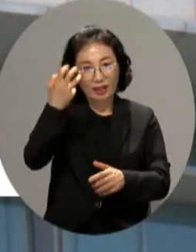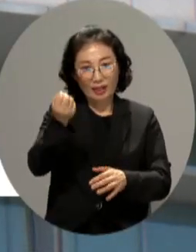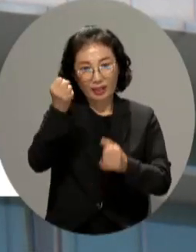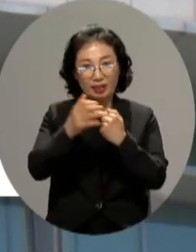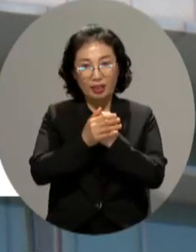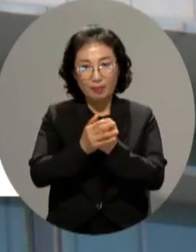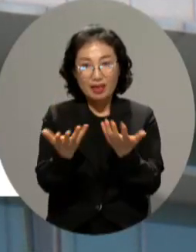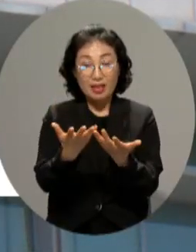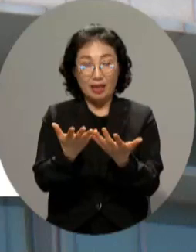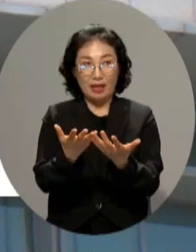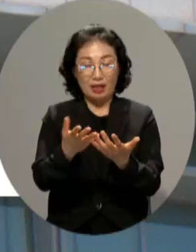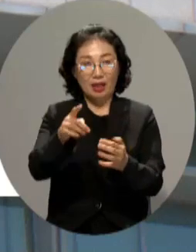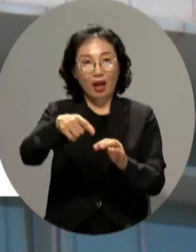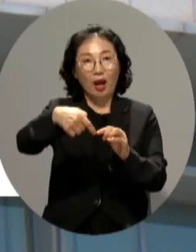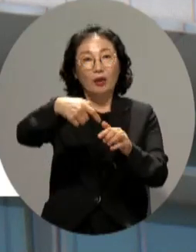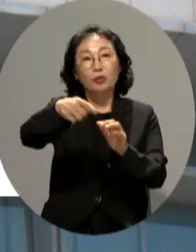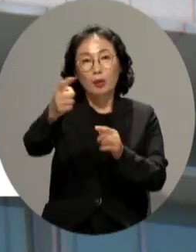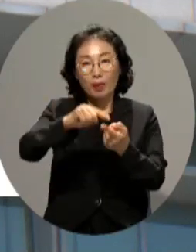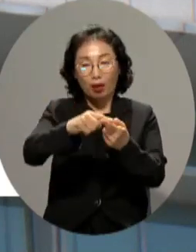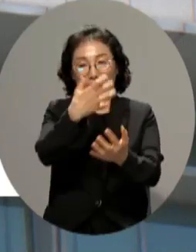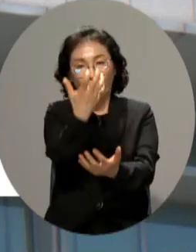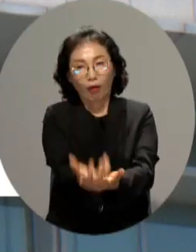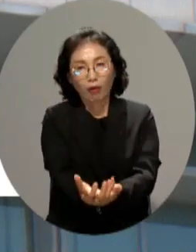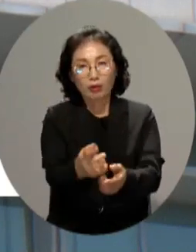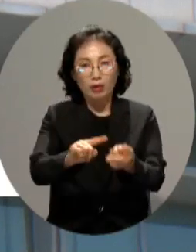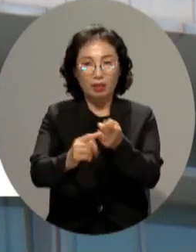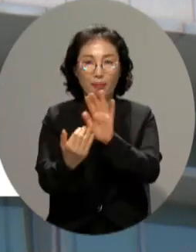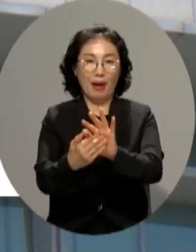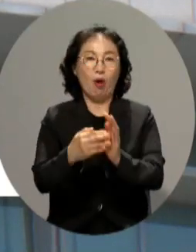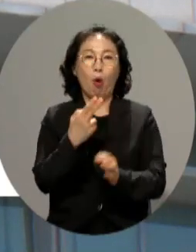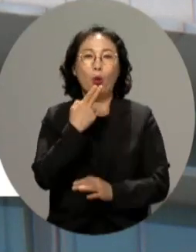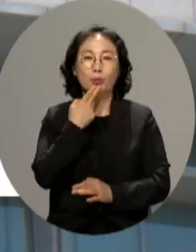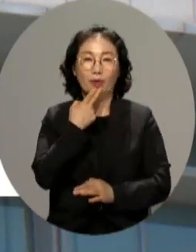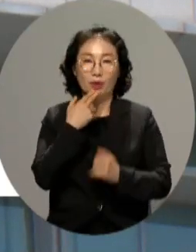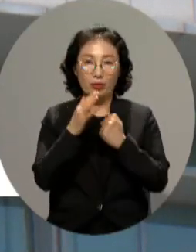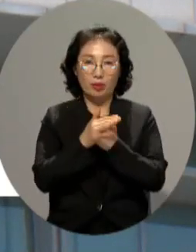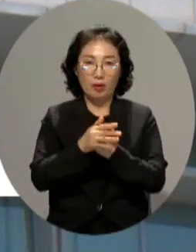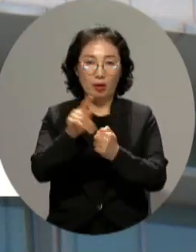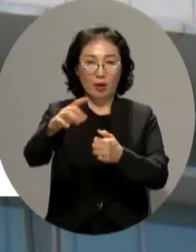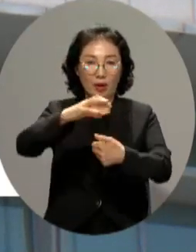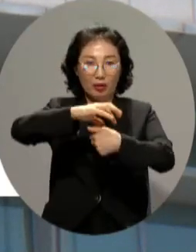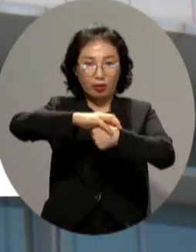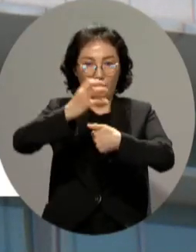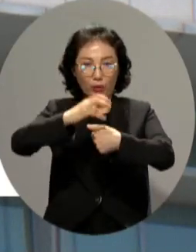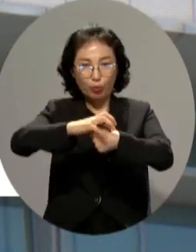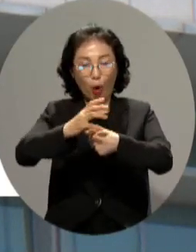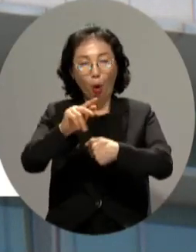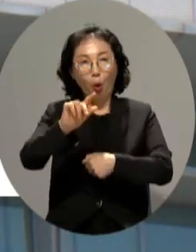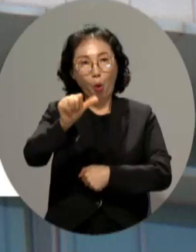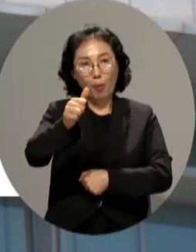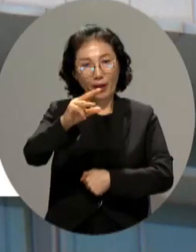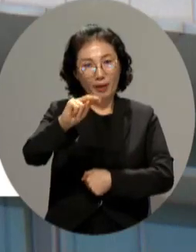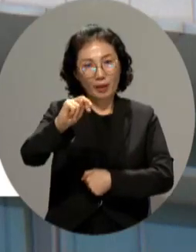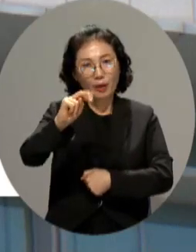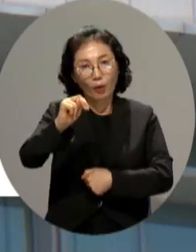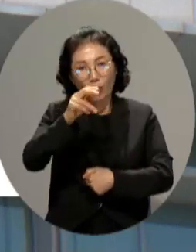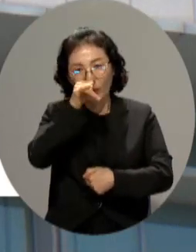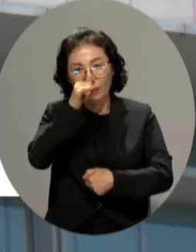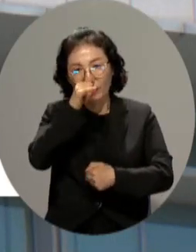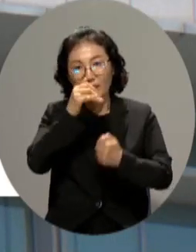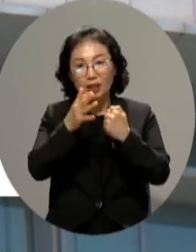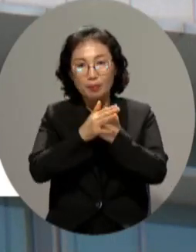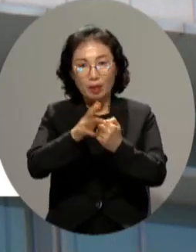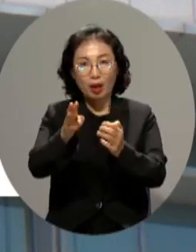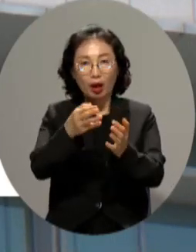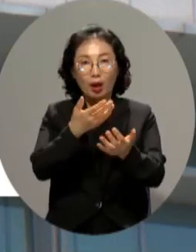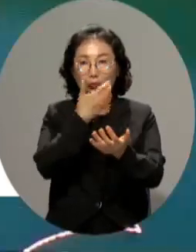낙하 방지를 하지 않았다 이렇게 주장을 하고 있으나 트럭 캡이 500kg가 넘기 때문에 매뉴얼상